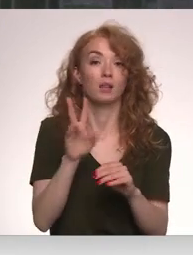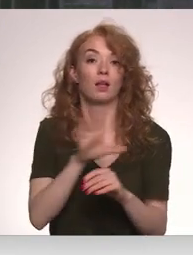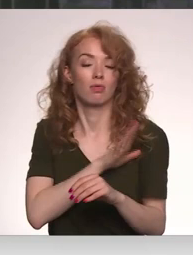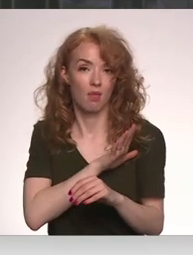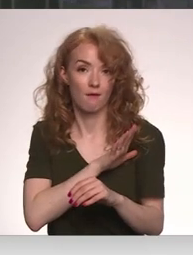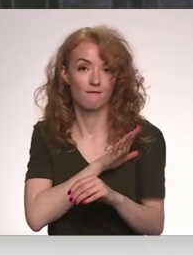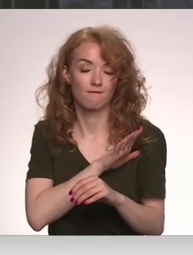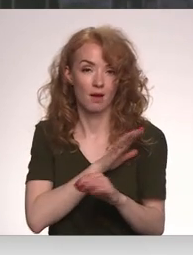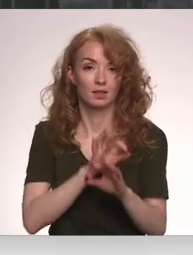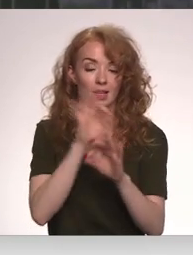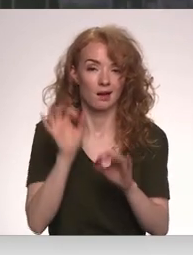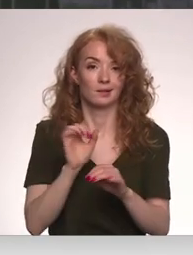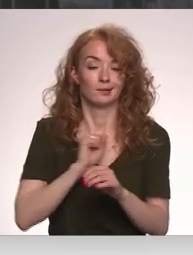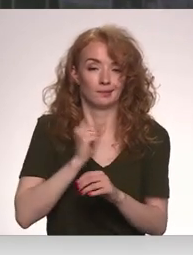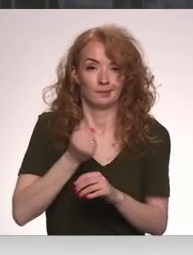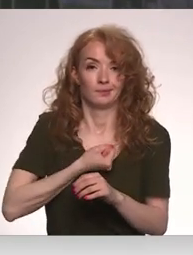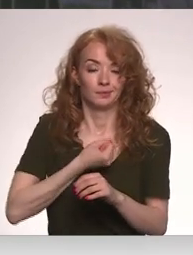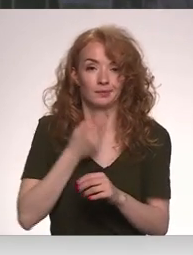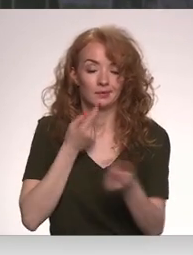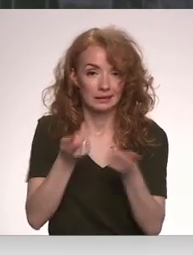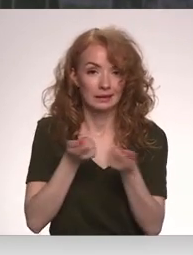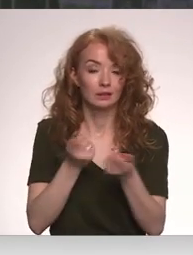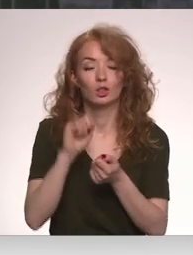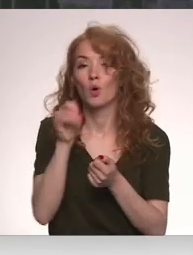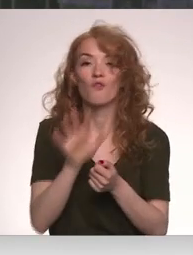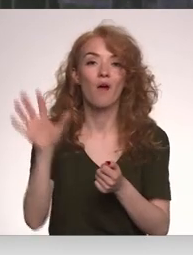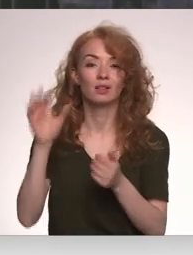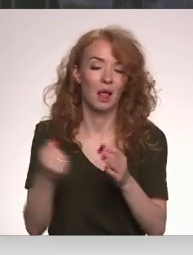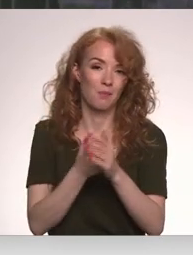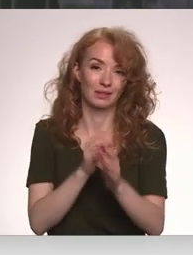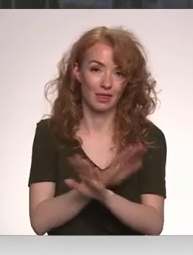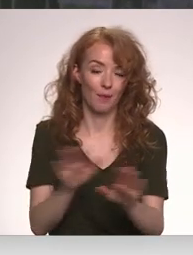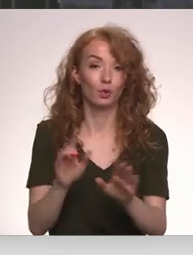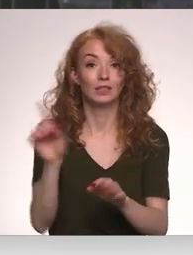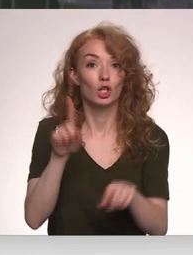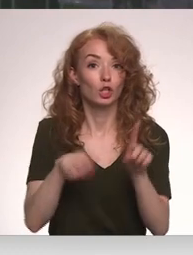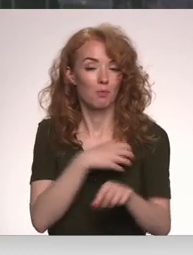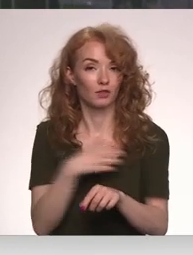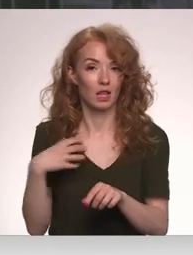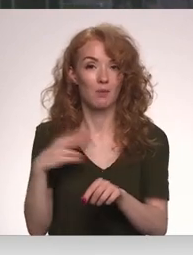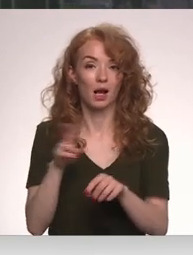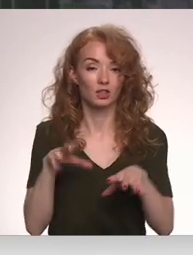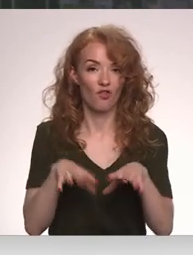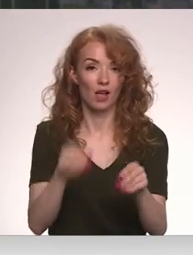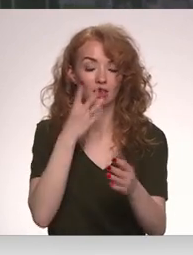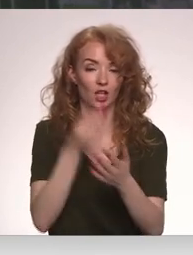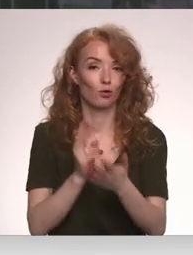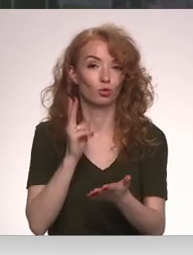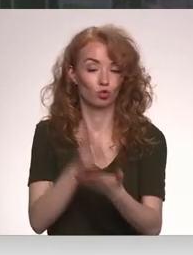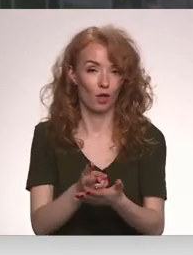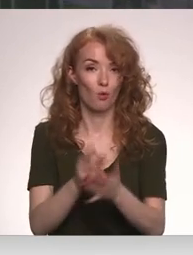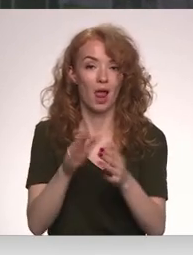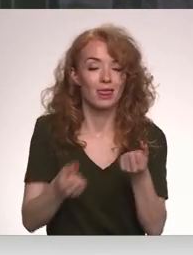nevar, savilks jostas ciešāk, jo uz valsts atbalstu īpaši neceļot. Ir pašvaldības, kas īsteno savus mājas darbus, lai